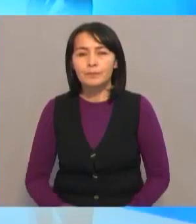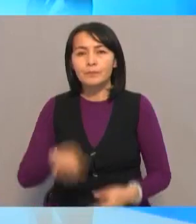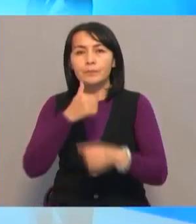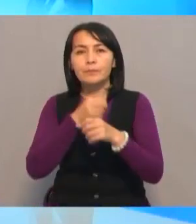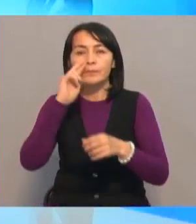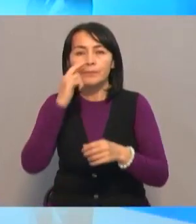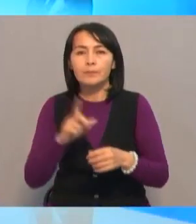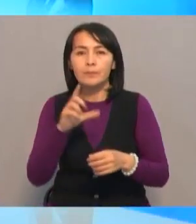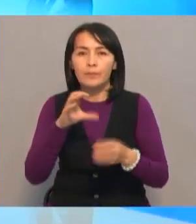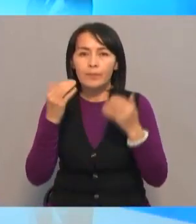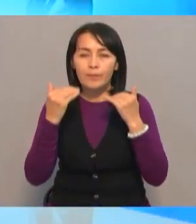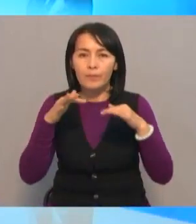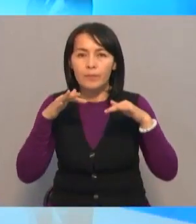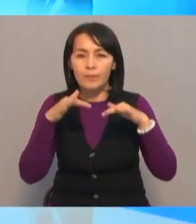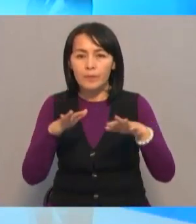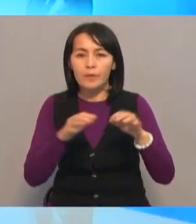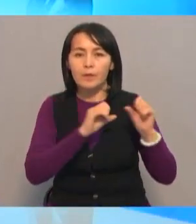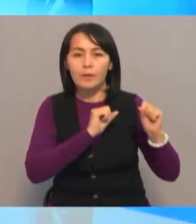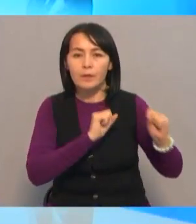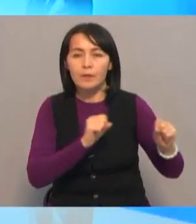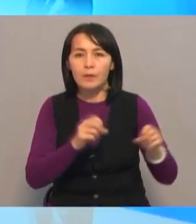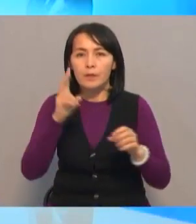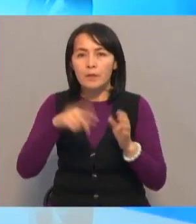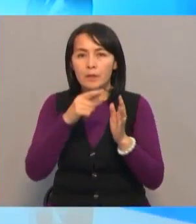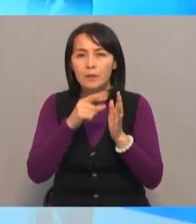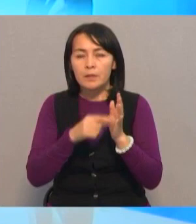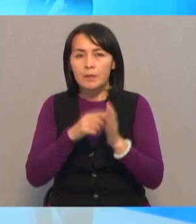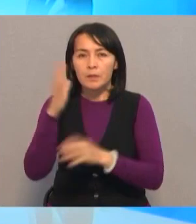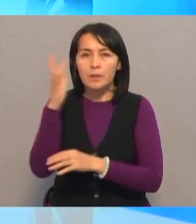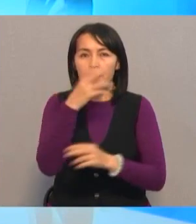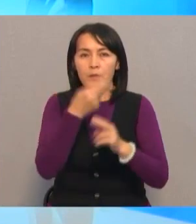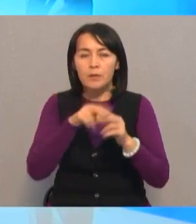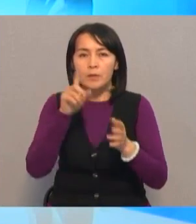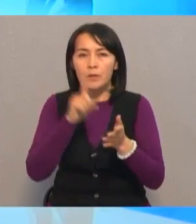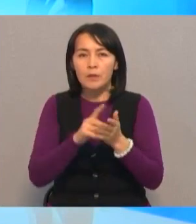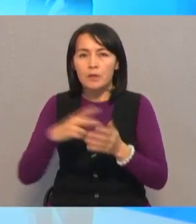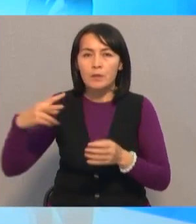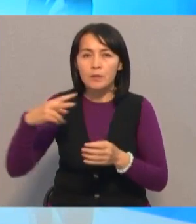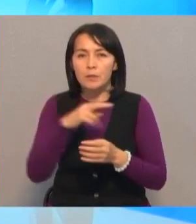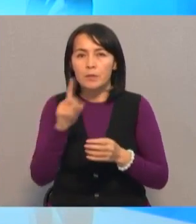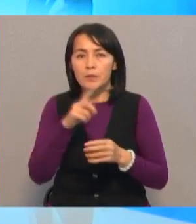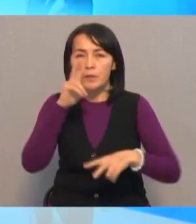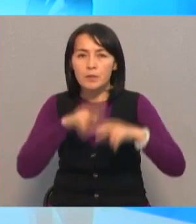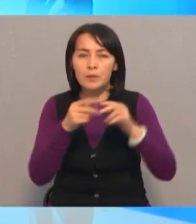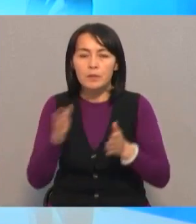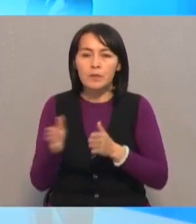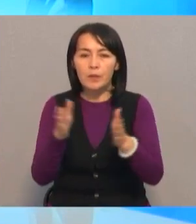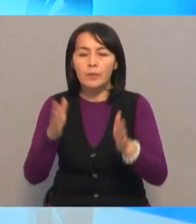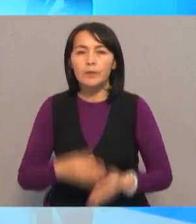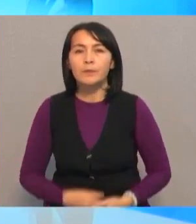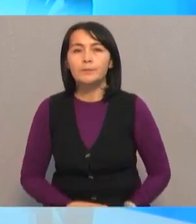Аким Шымкента Агабит Сыздыкбеков решил сохранить 270 деревьев, которые должны были срубить из-за строительства дороги.